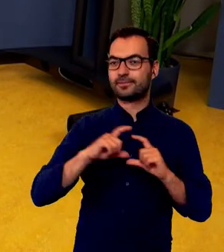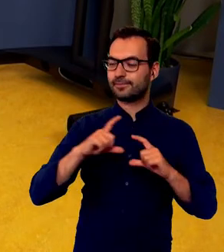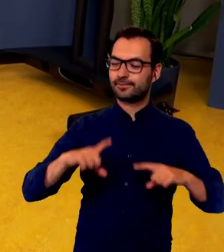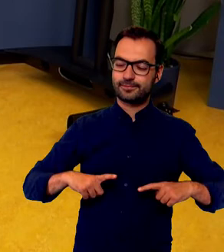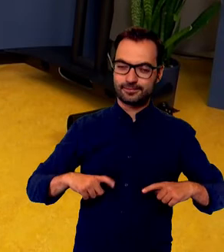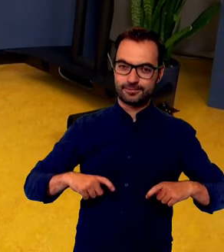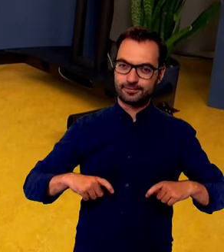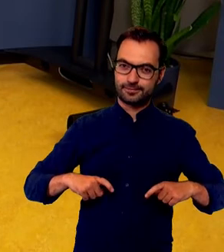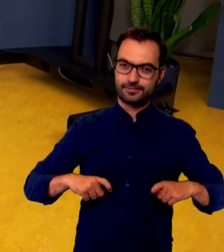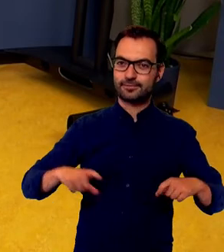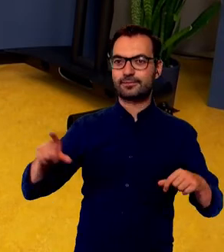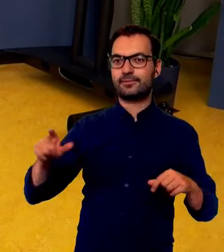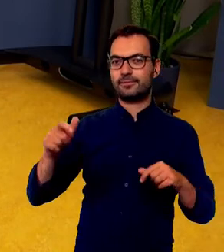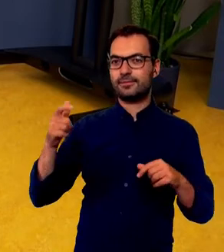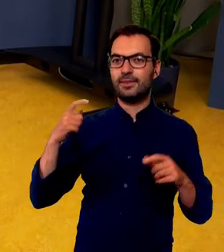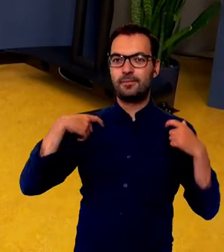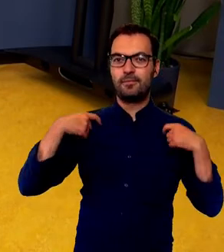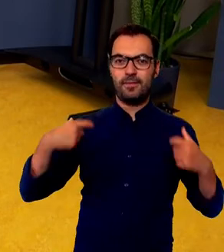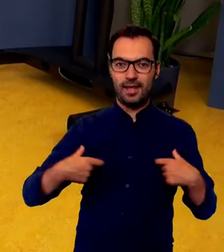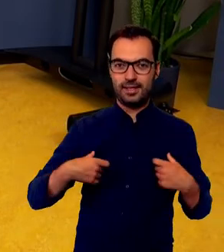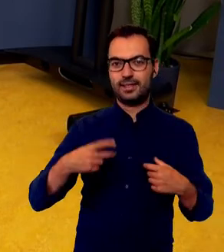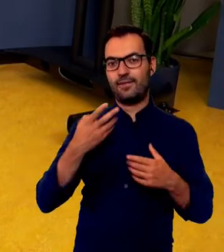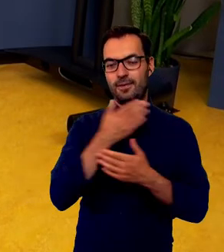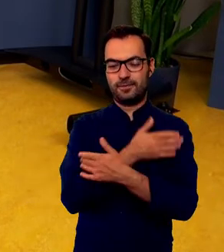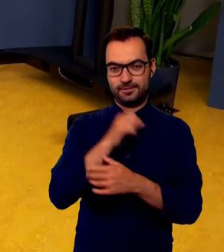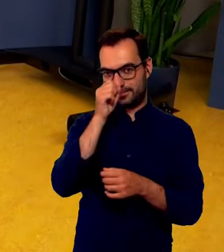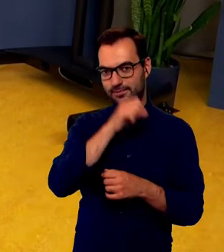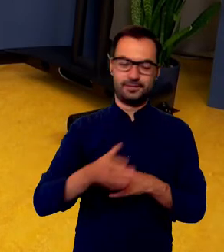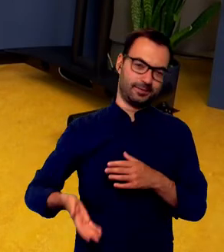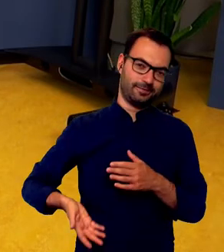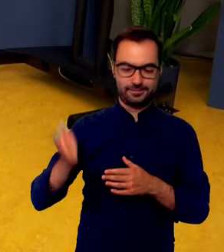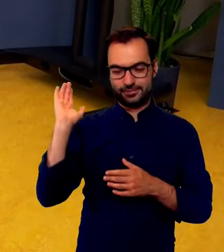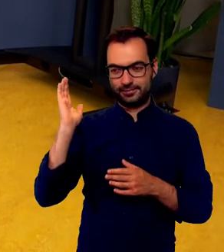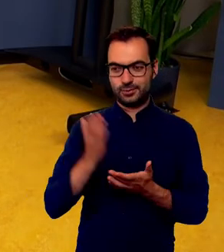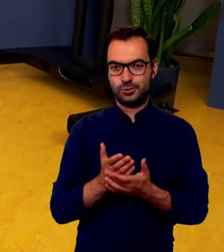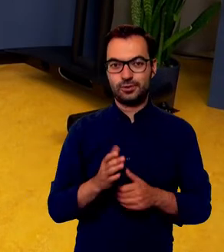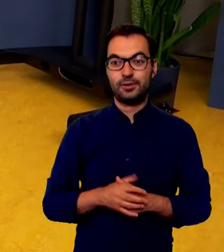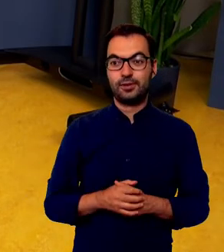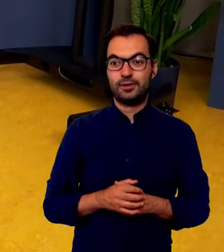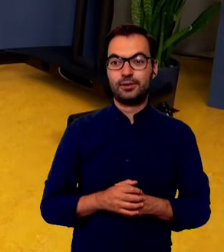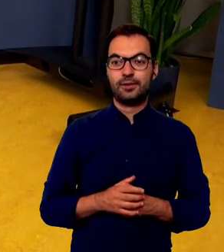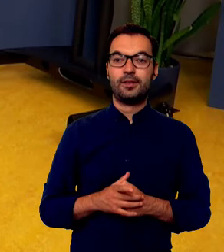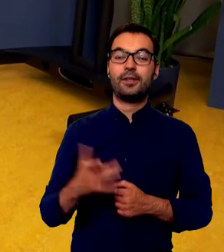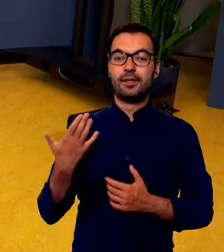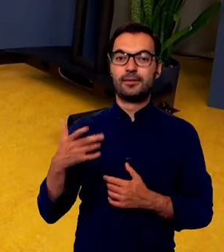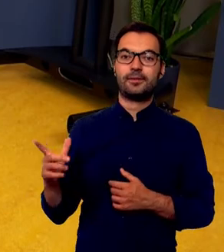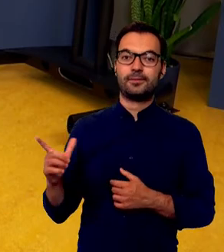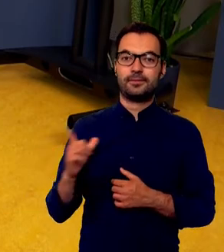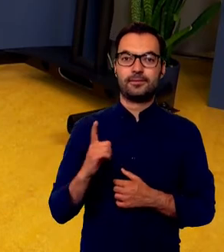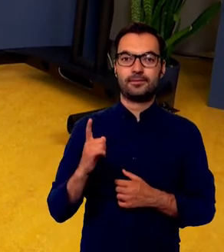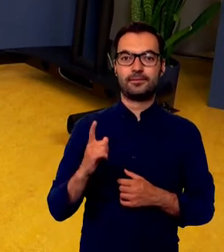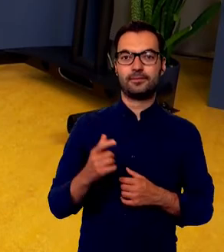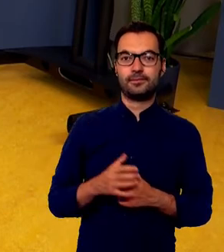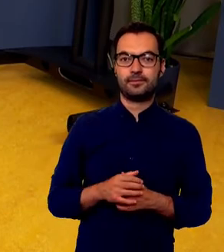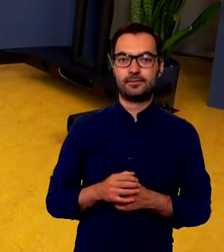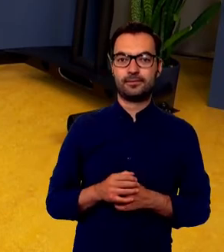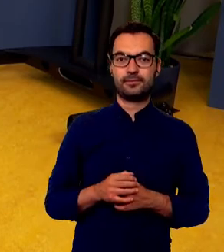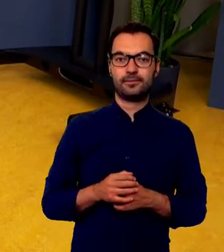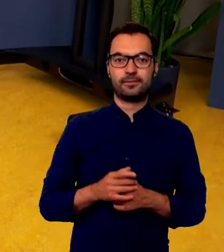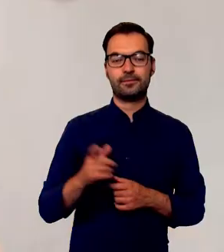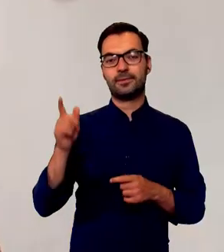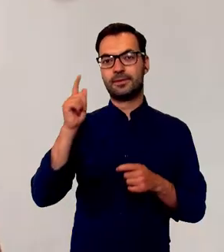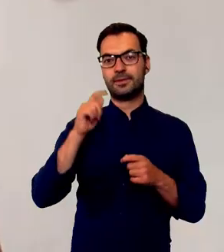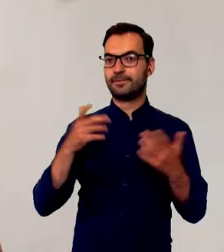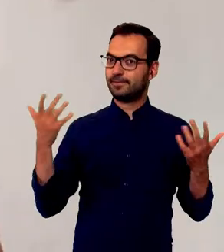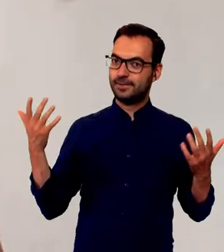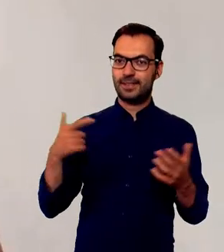czas zazdrościłam tego, że ona tam plecak, dwie koszulki i heja naprzód. No więc pojechałyśmy się sprawdzić.